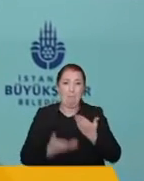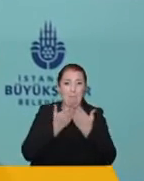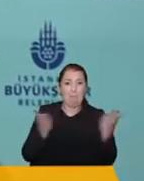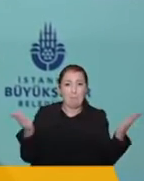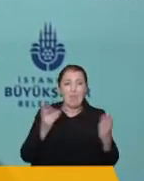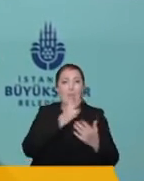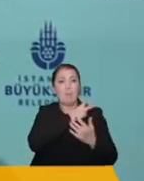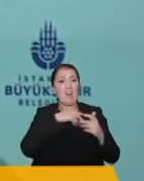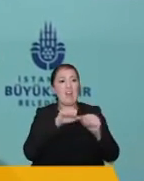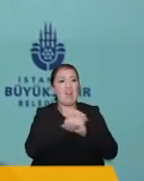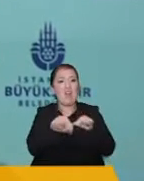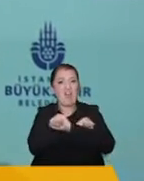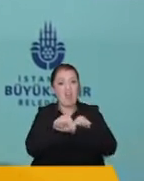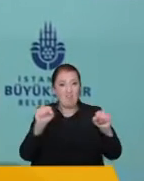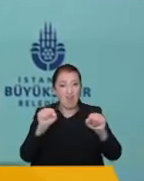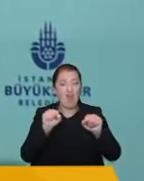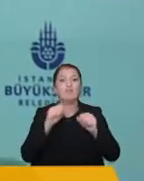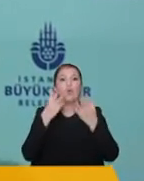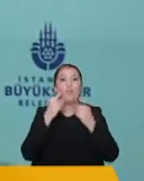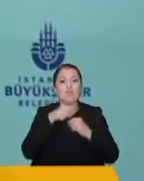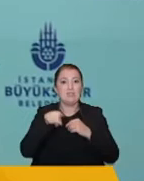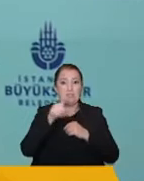iflas etmesi?